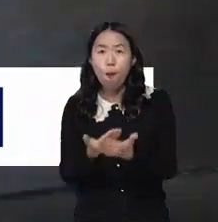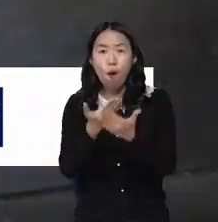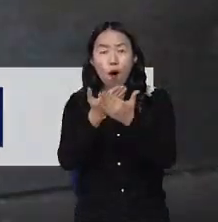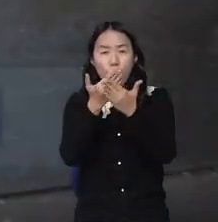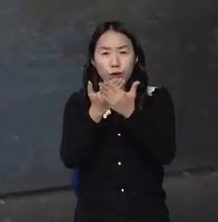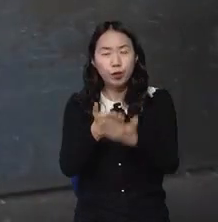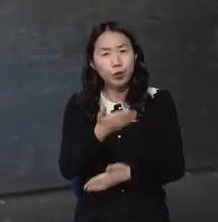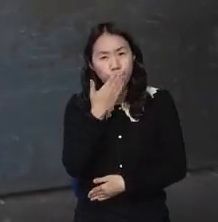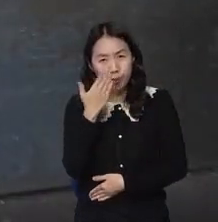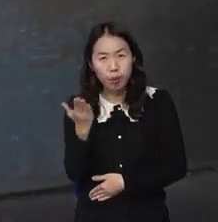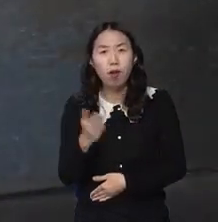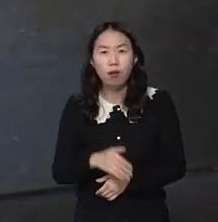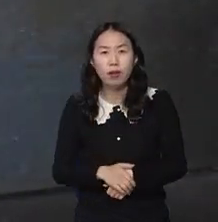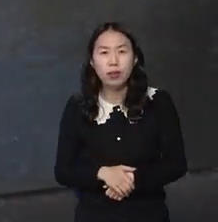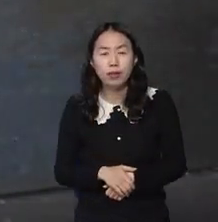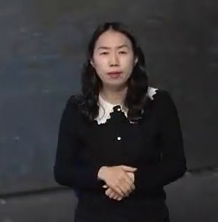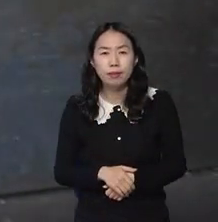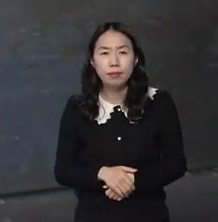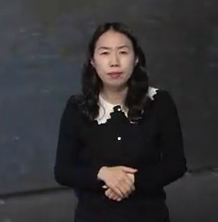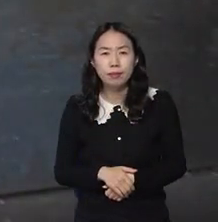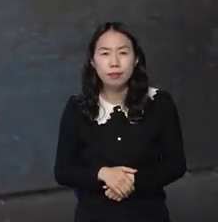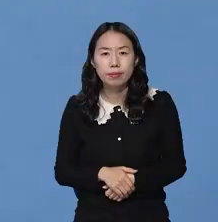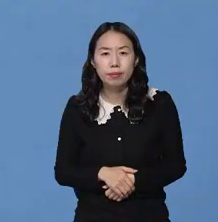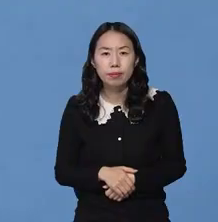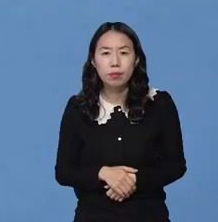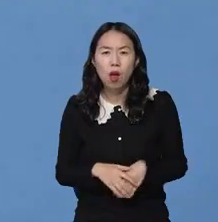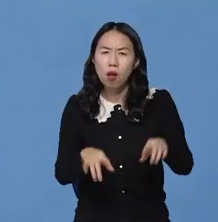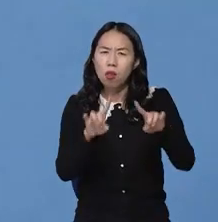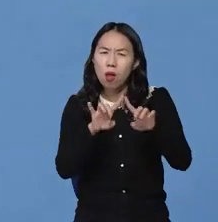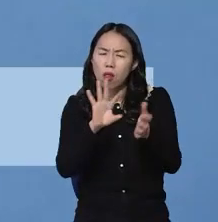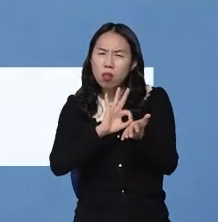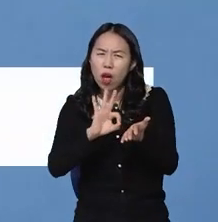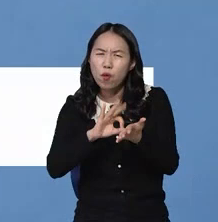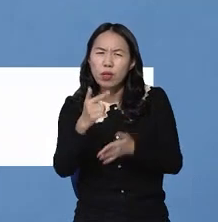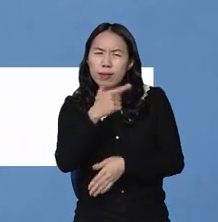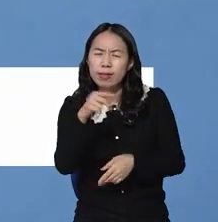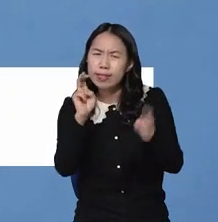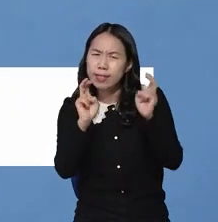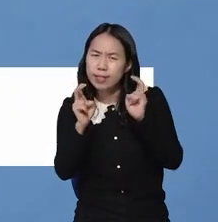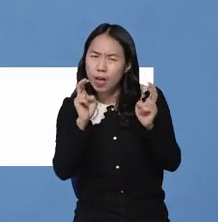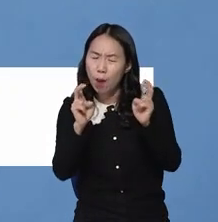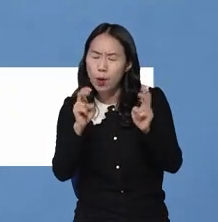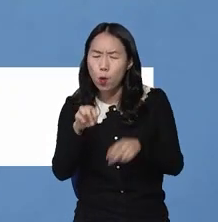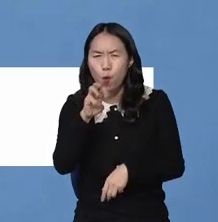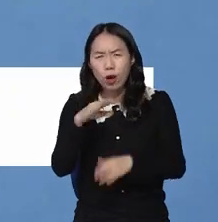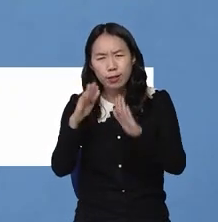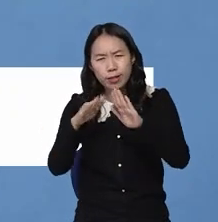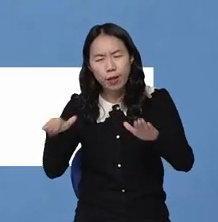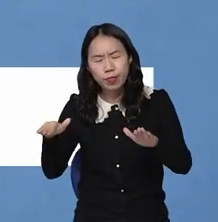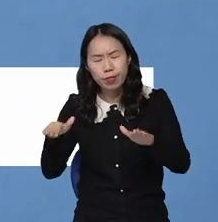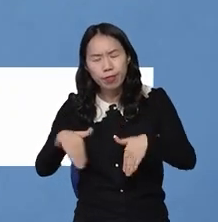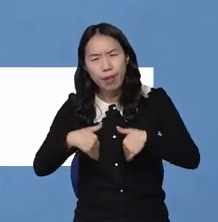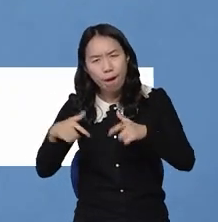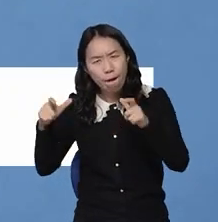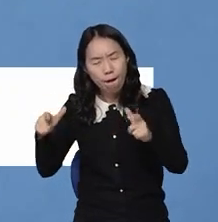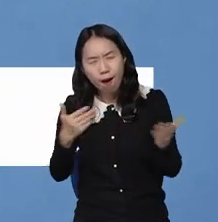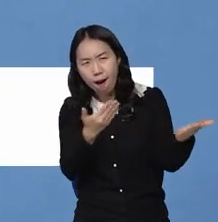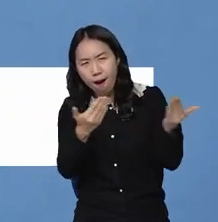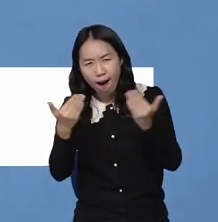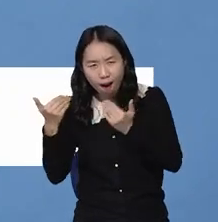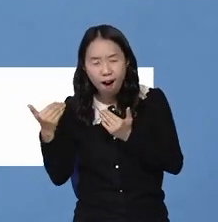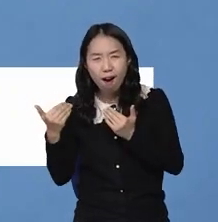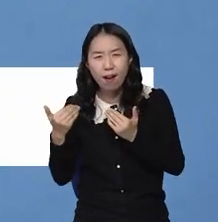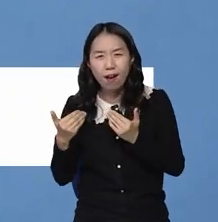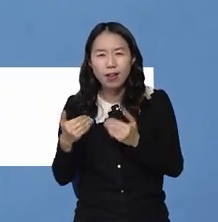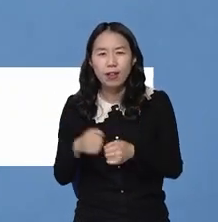발전을 유도하자는 취지도 있습니다. 전력 소비가 많은 기업들의 광주 전남 유치도 좀 더